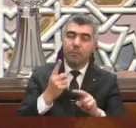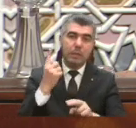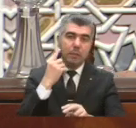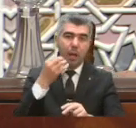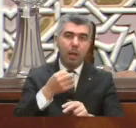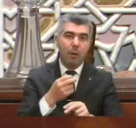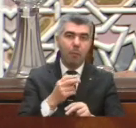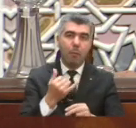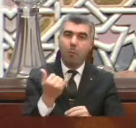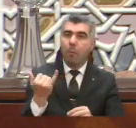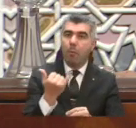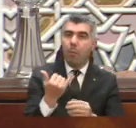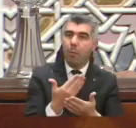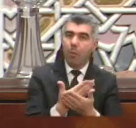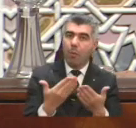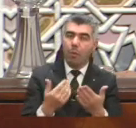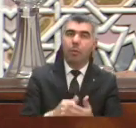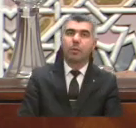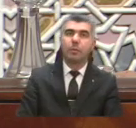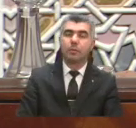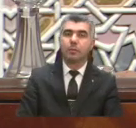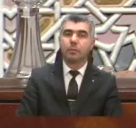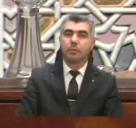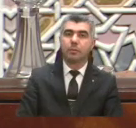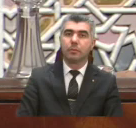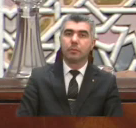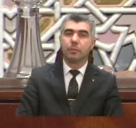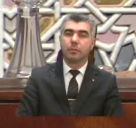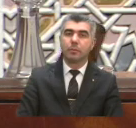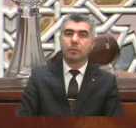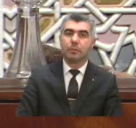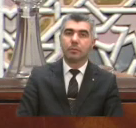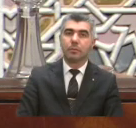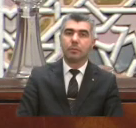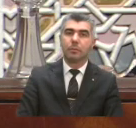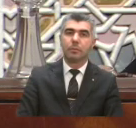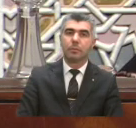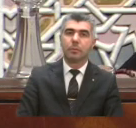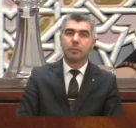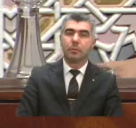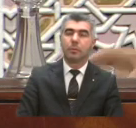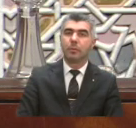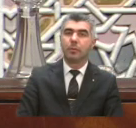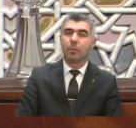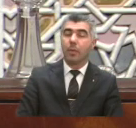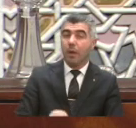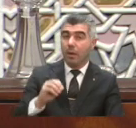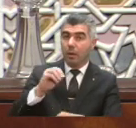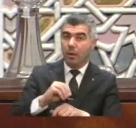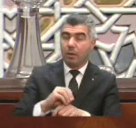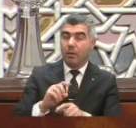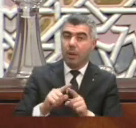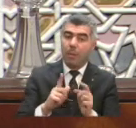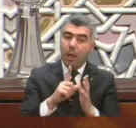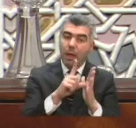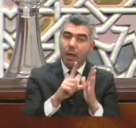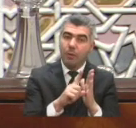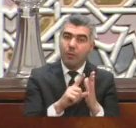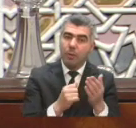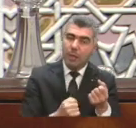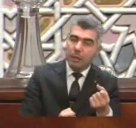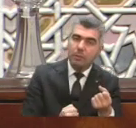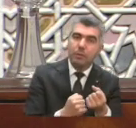الاجابه والكلام. الله يرضي عليكم، ارجوكم ثم ارجوكم. تفضلي السيدة الوزيرة. قلت هذا المرسوم كذلك من شأنه أنه يساعد